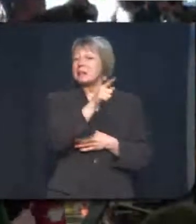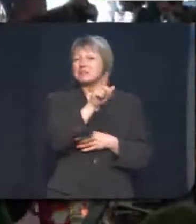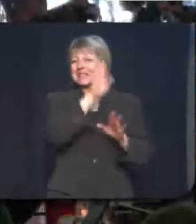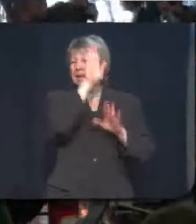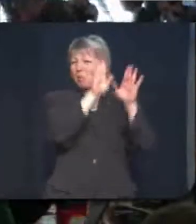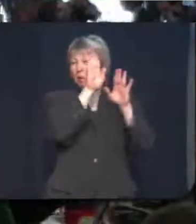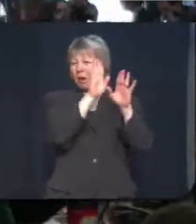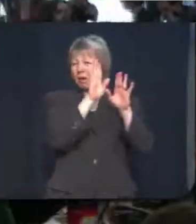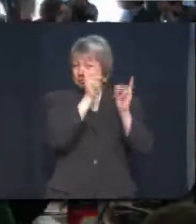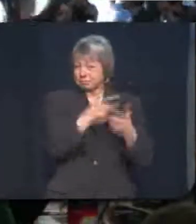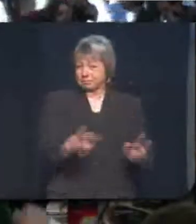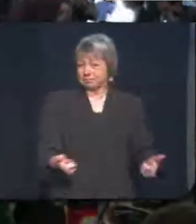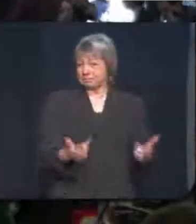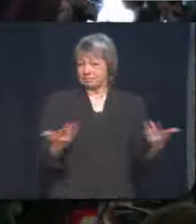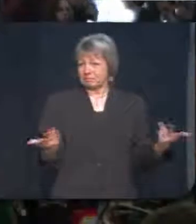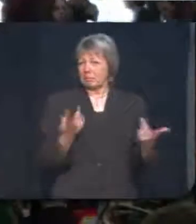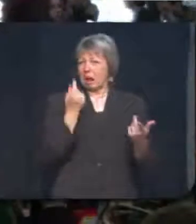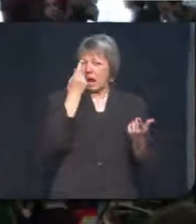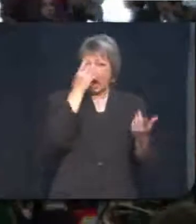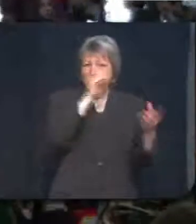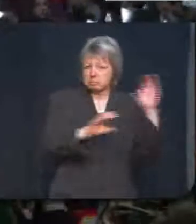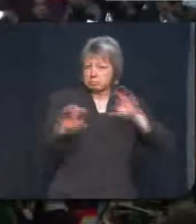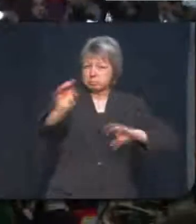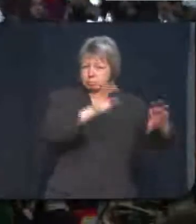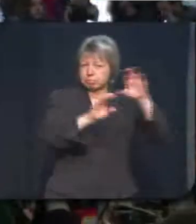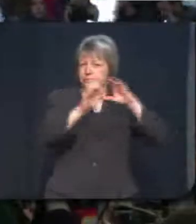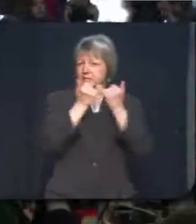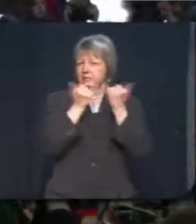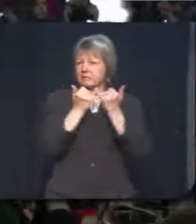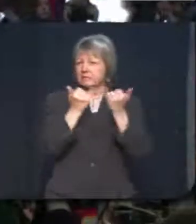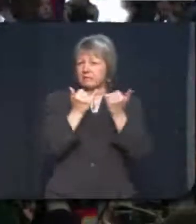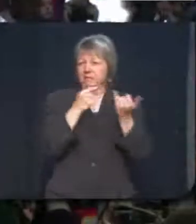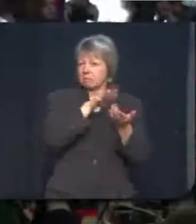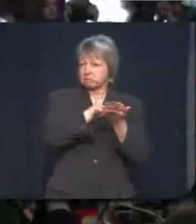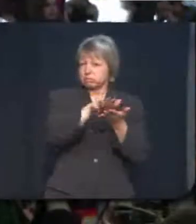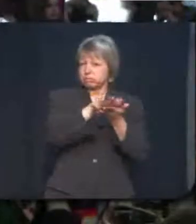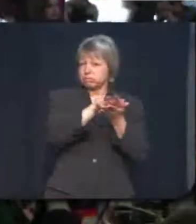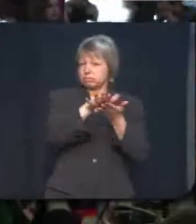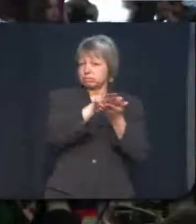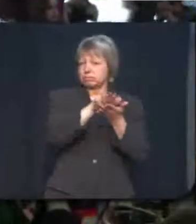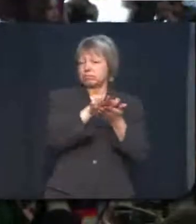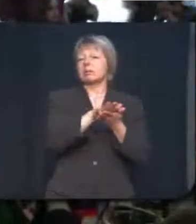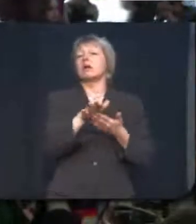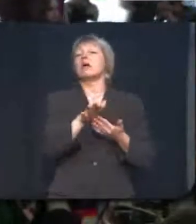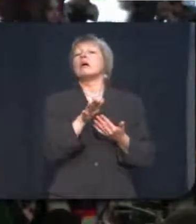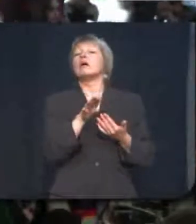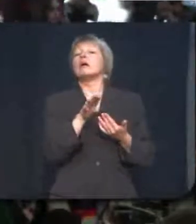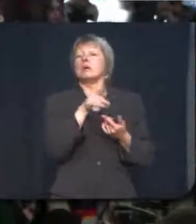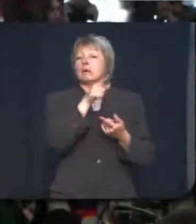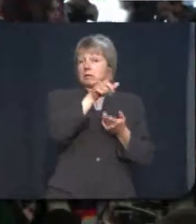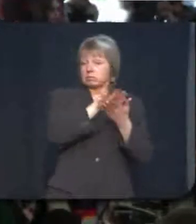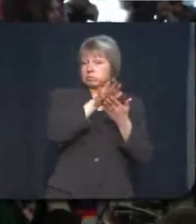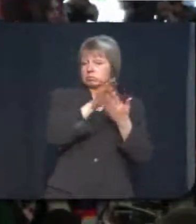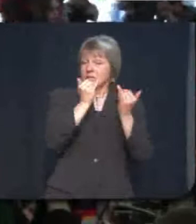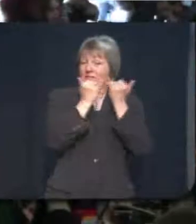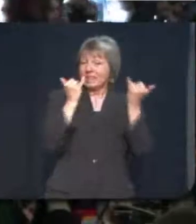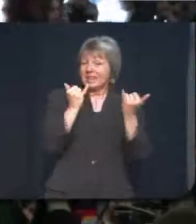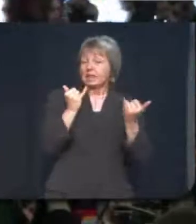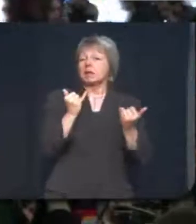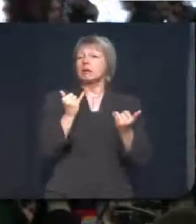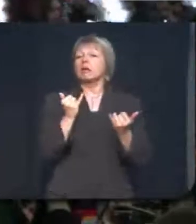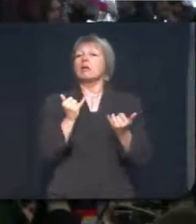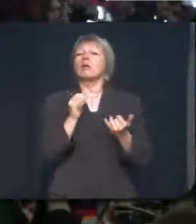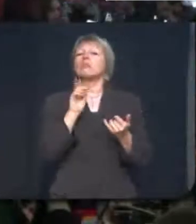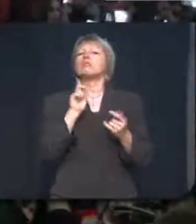Maße ist dass dort Geld verbraten wird und zwar nicht Geld verraten wird nach dem Motto im Moment ist ja noch nichts